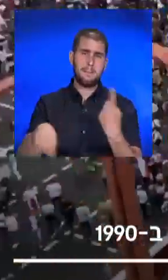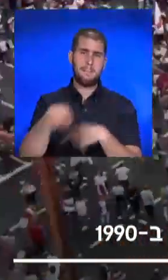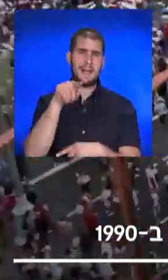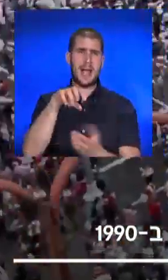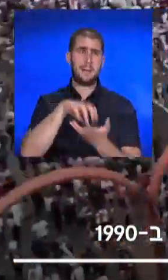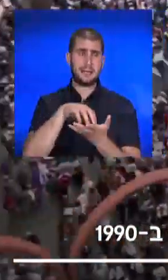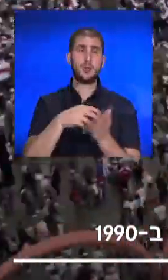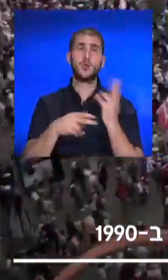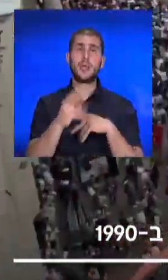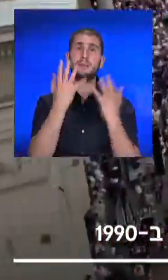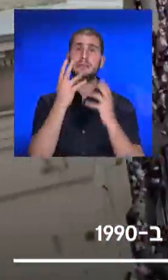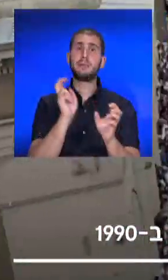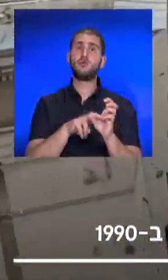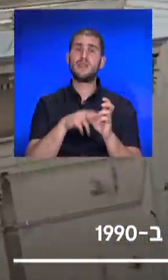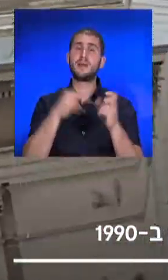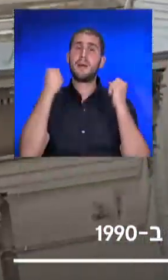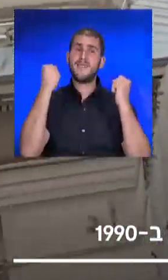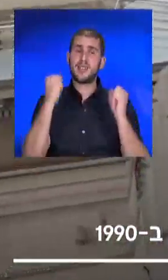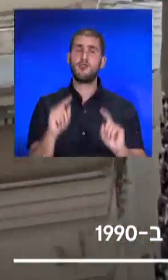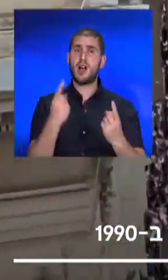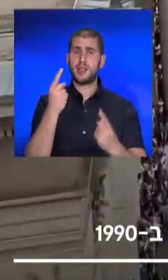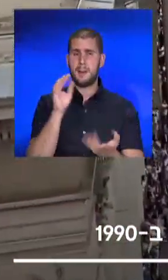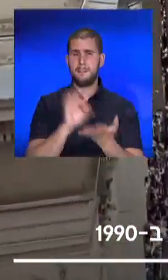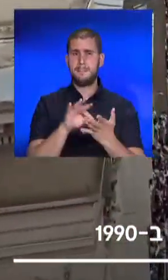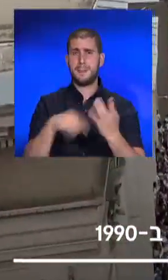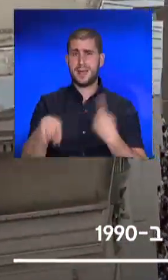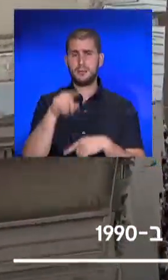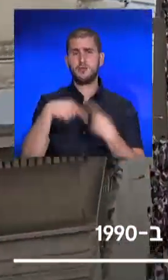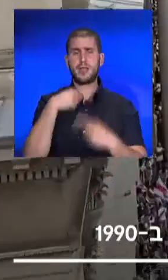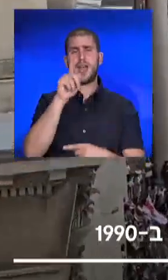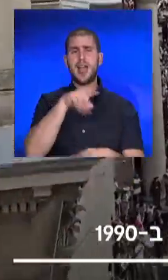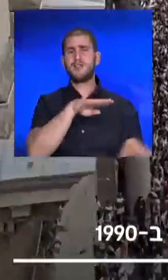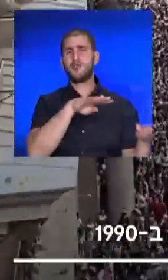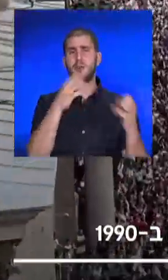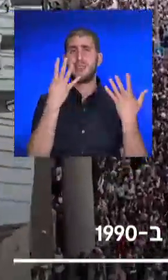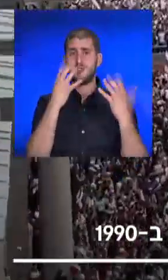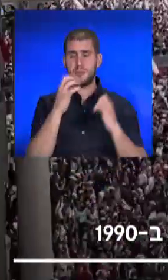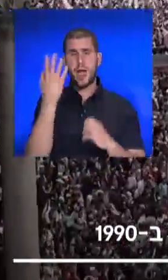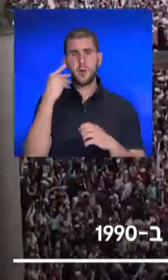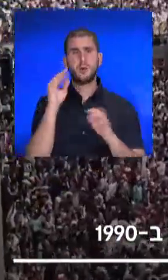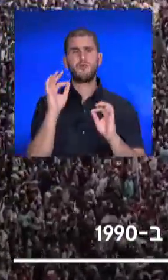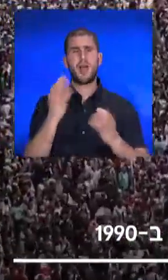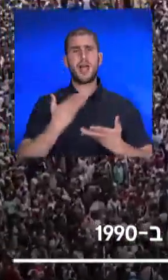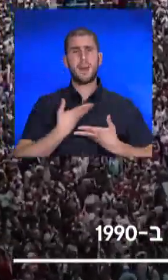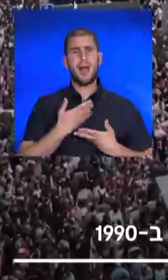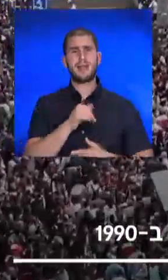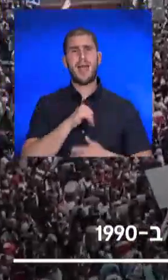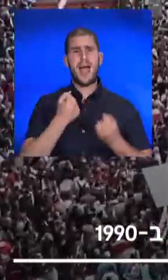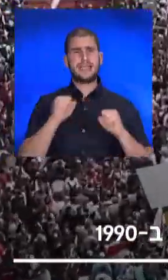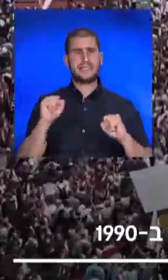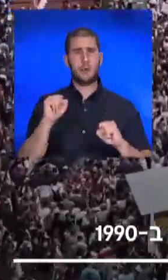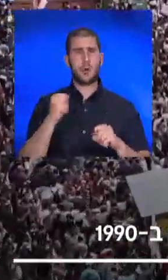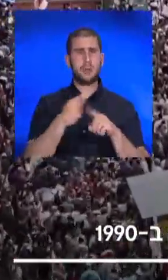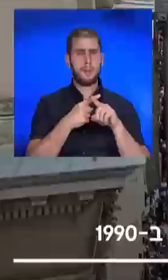שזה יותר ממספר המשתתפים בהפגנה שהתקיימה באותה הכיכר בשנת 1990, אז הפגינו למען קבלת עצמאות של בלרוס